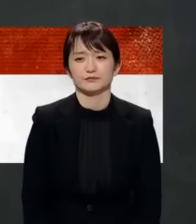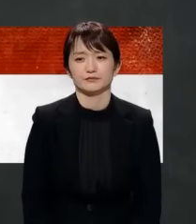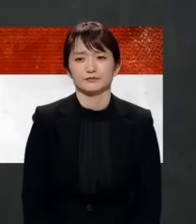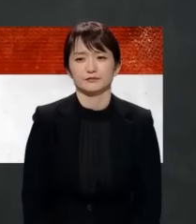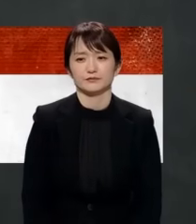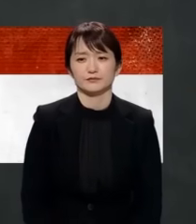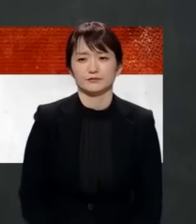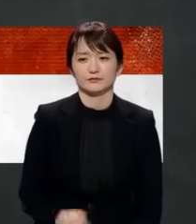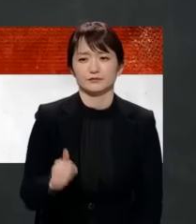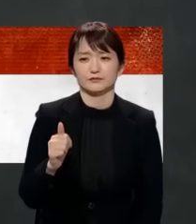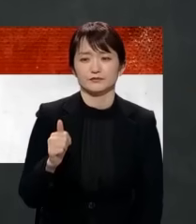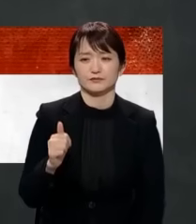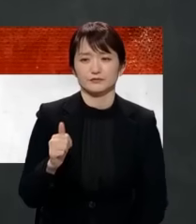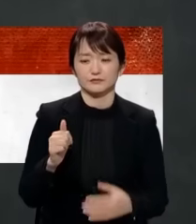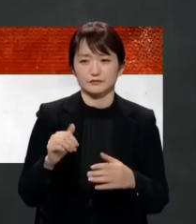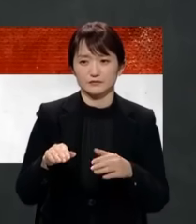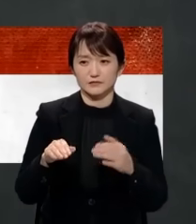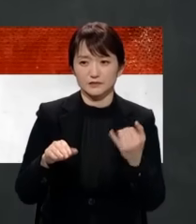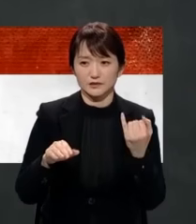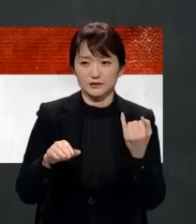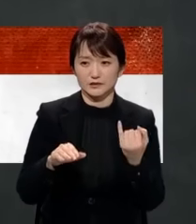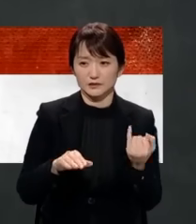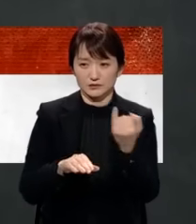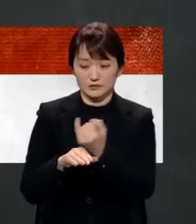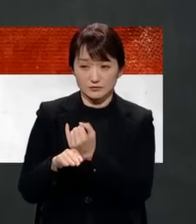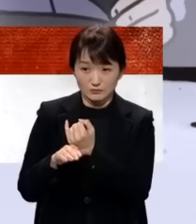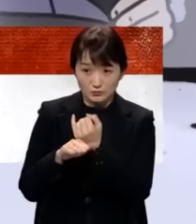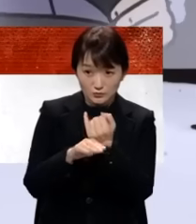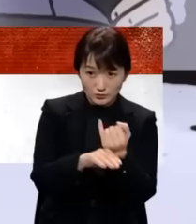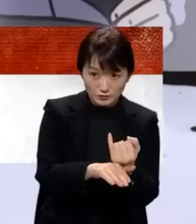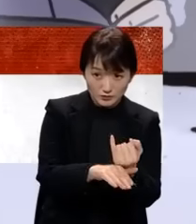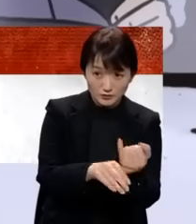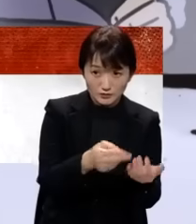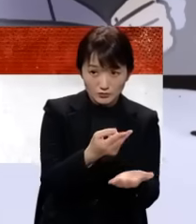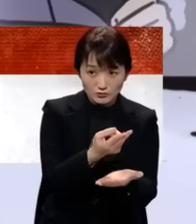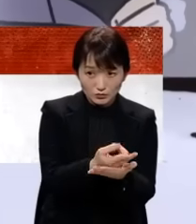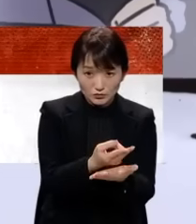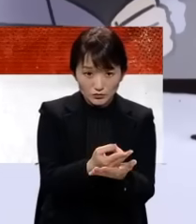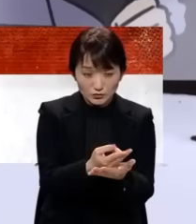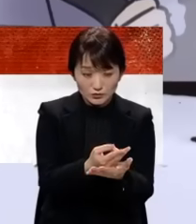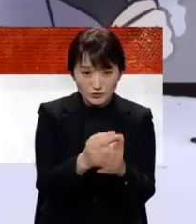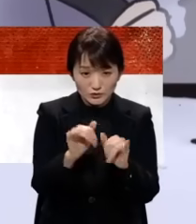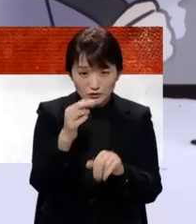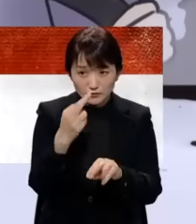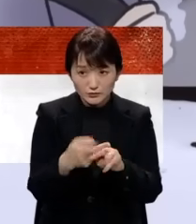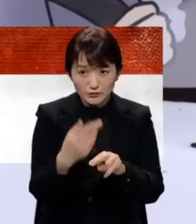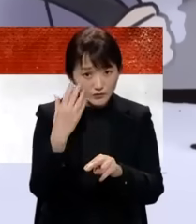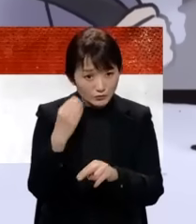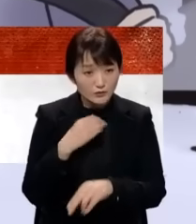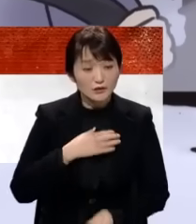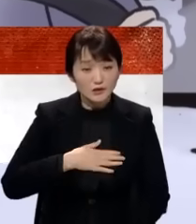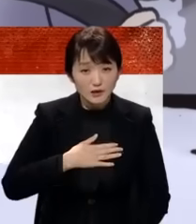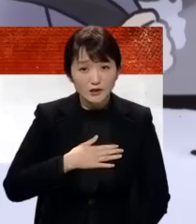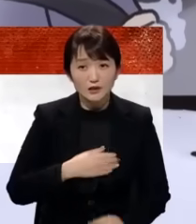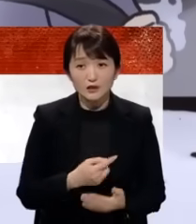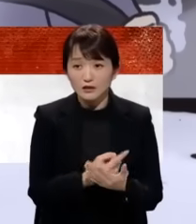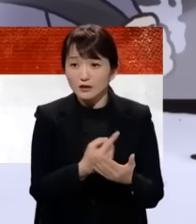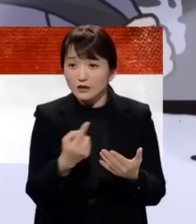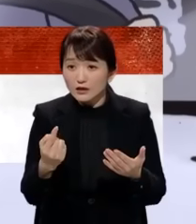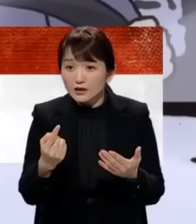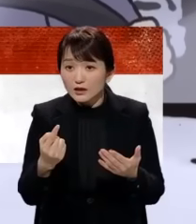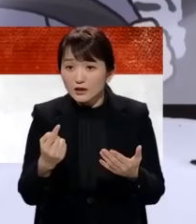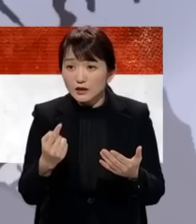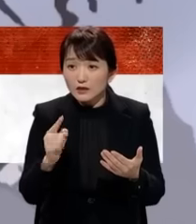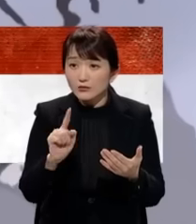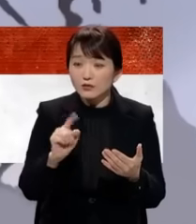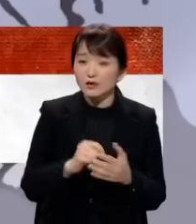아이를 데리고 올라갔고 보니까 이제 그런 진대가 있 고에서 무인인 줄 알았고 그래서 나오려고 하는데 그때부터